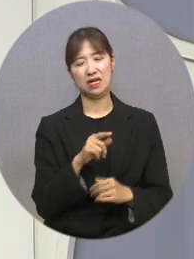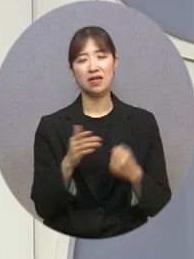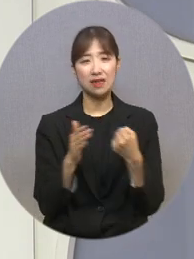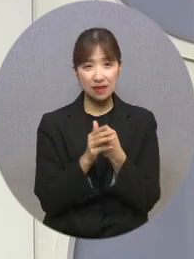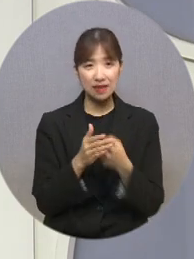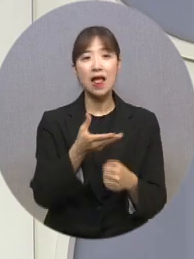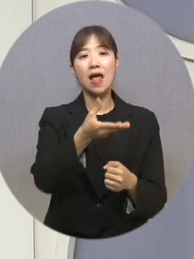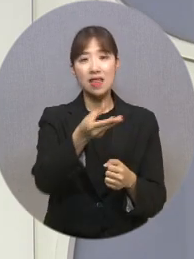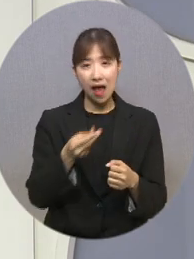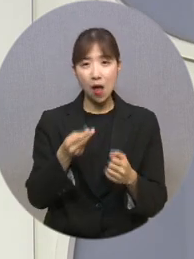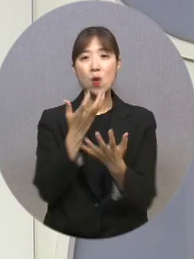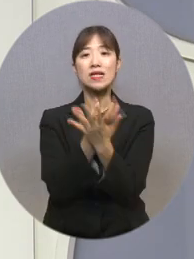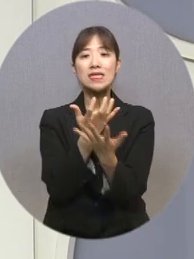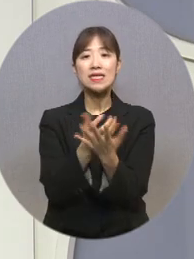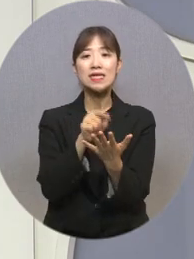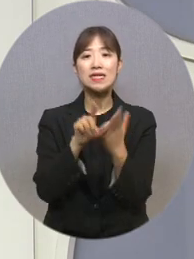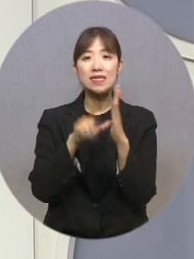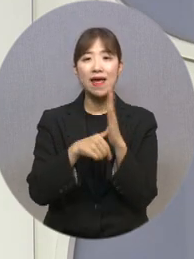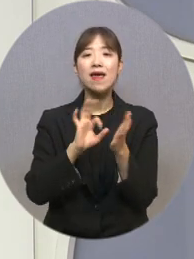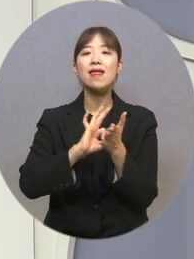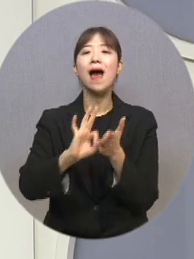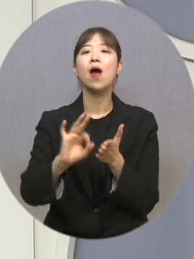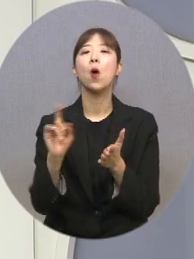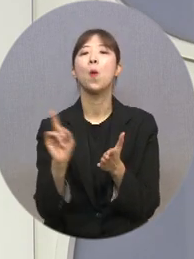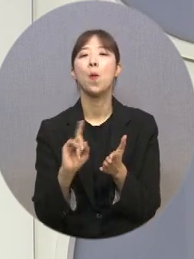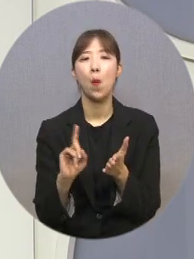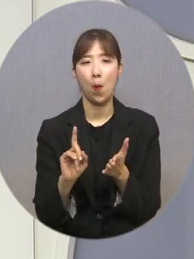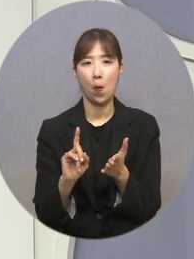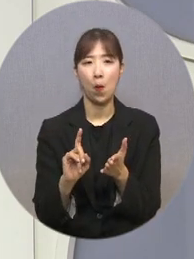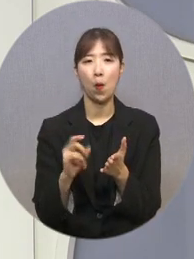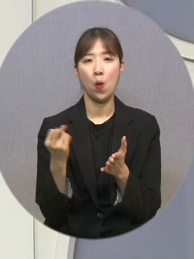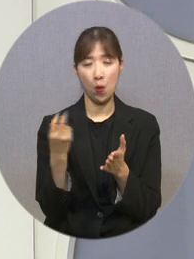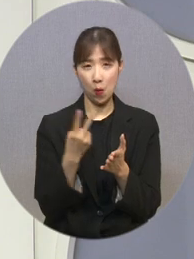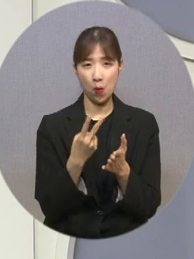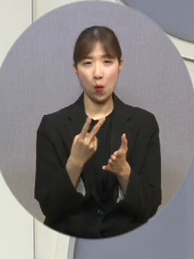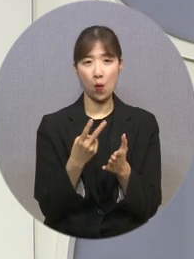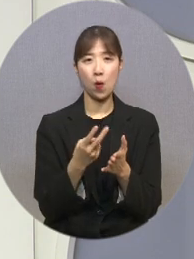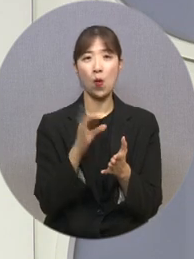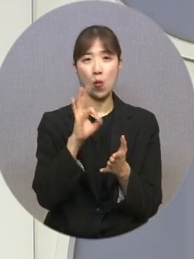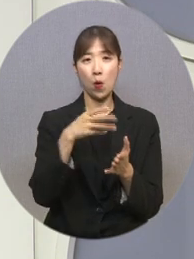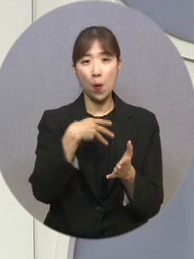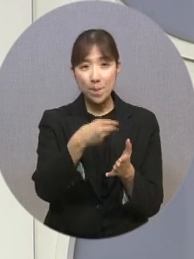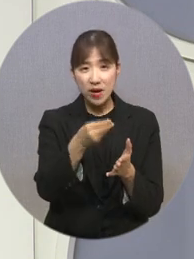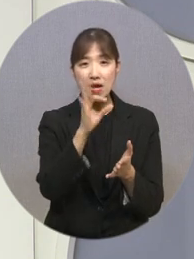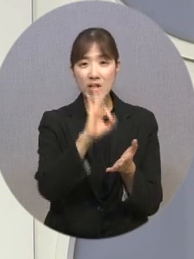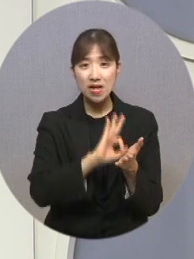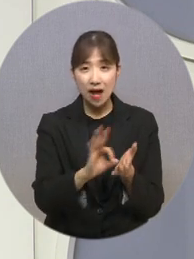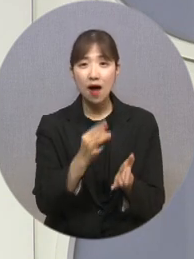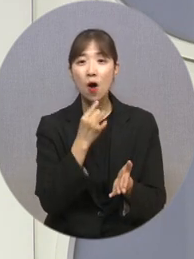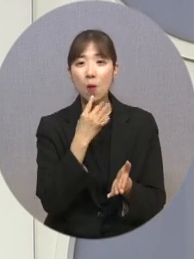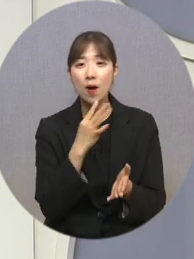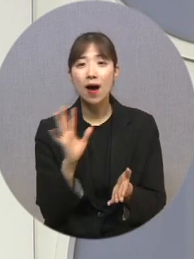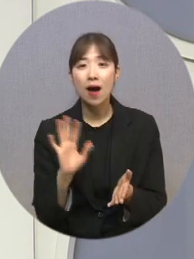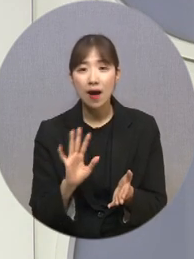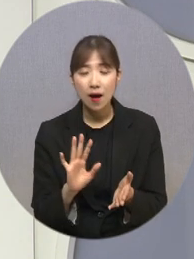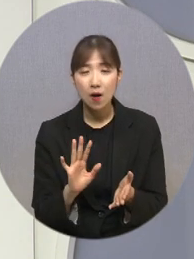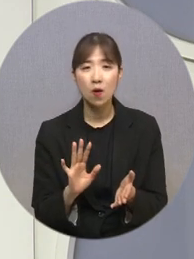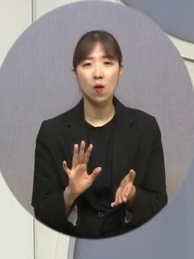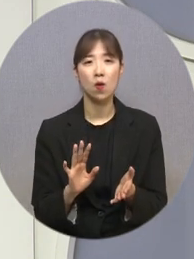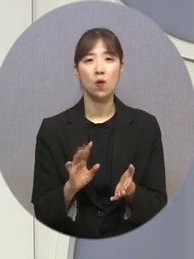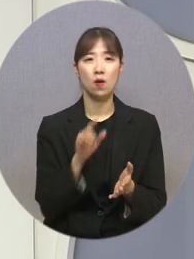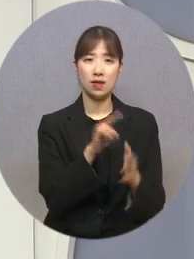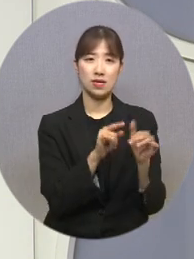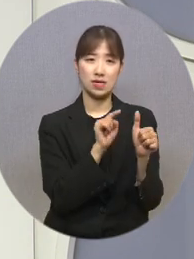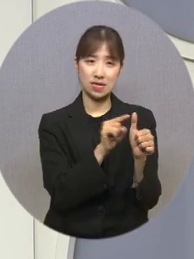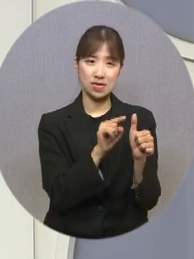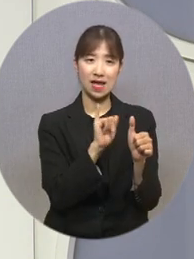꼭 용도 또 좀 여유가 된다면 돈을 빌려가는 돈의 용도뿐만 아니라 그 사람이